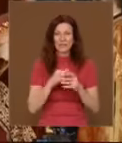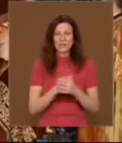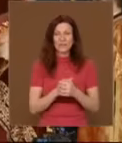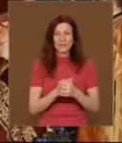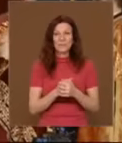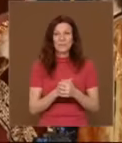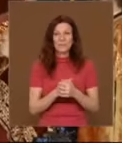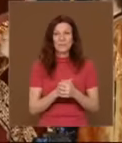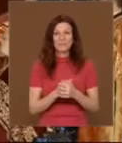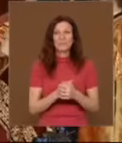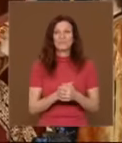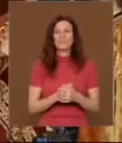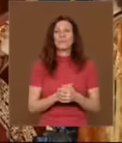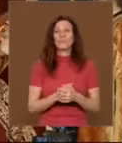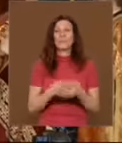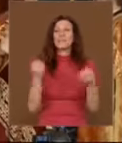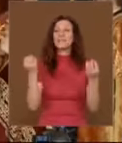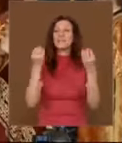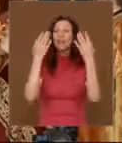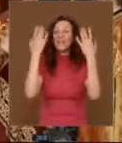Святейши Владико!